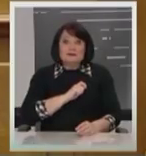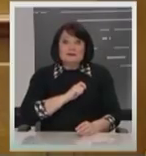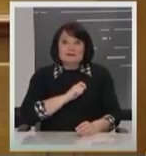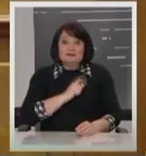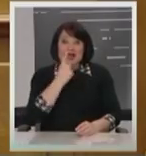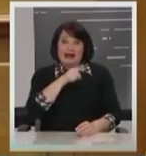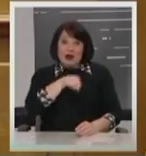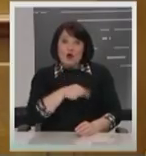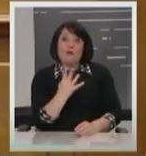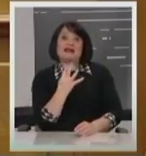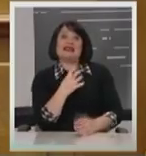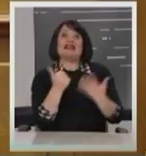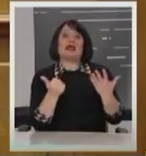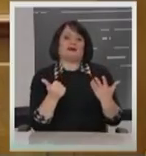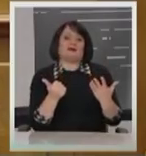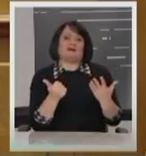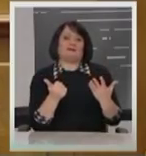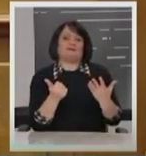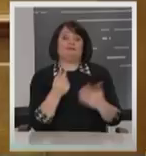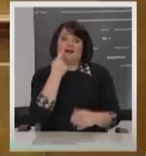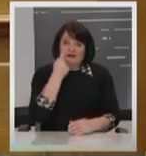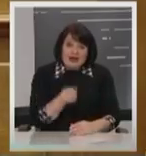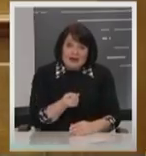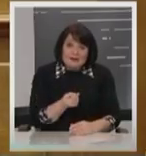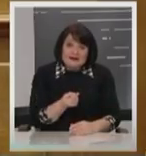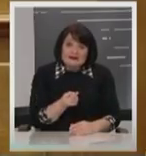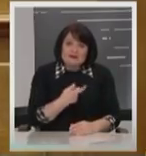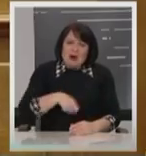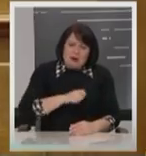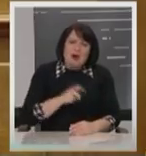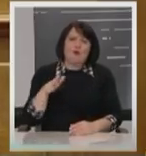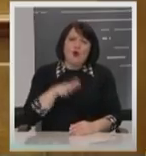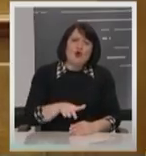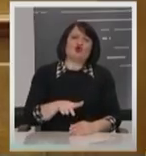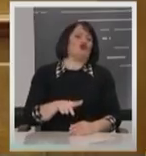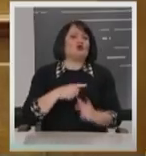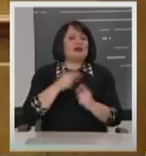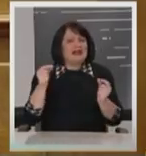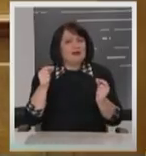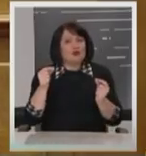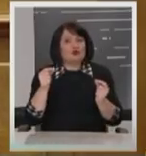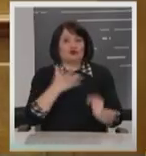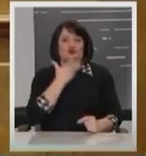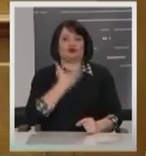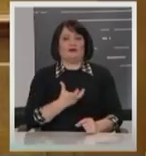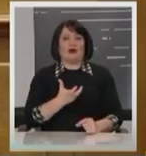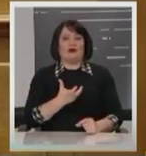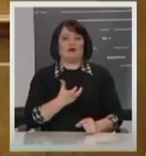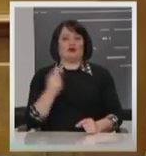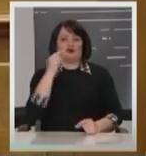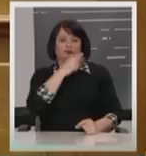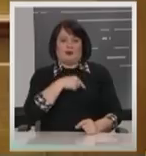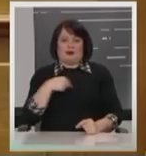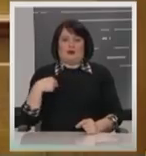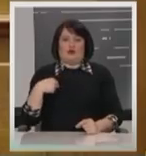ήταν 1,46. Αλλά βλέπετε, οι χώρες αυτές είχαν σοβαρές ηγεσίες που τις έβγαλαν